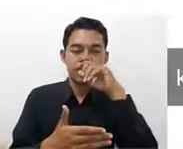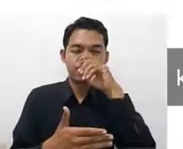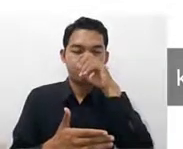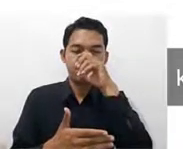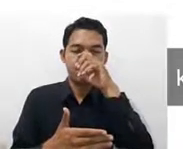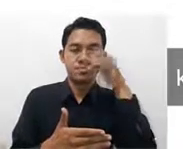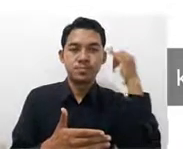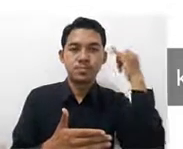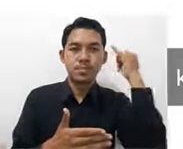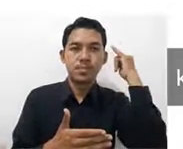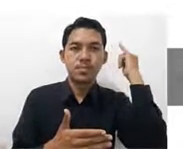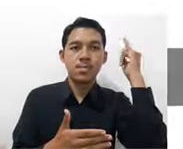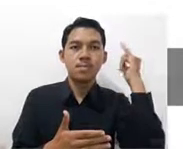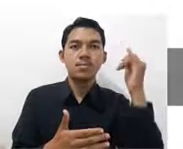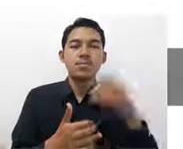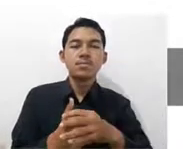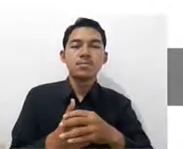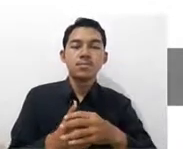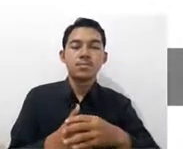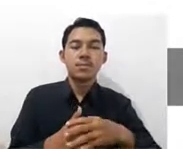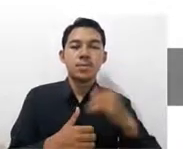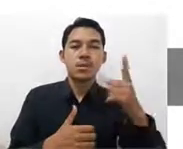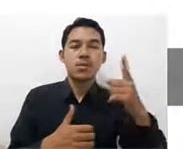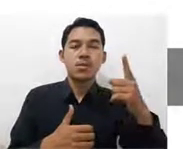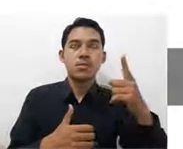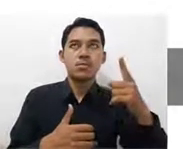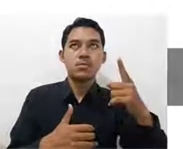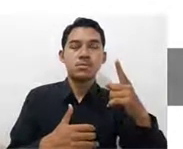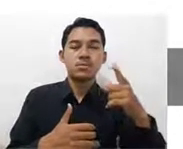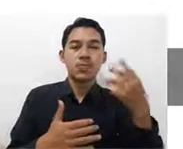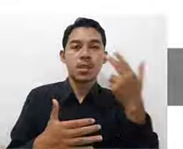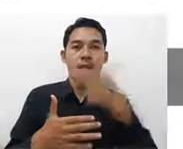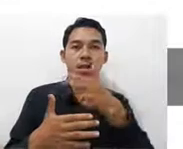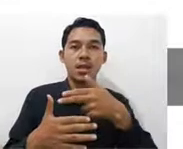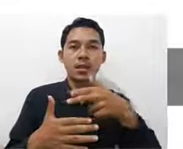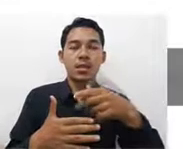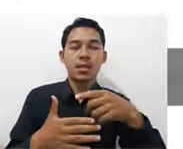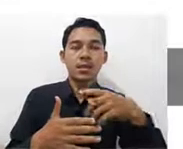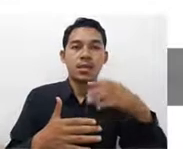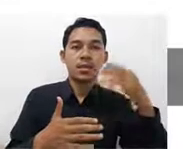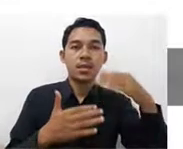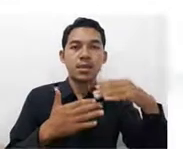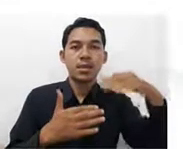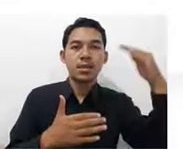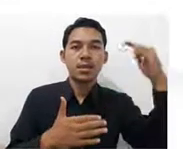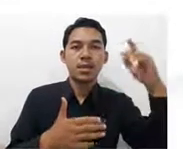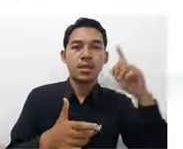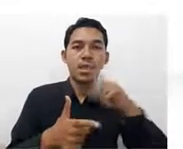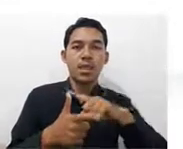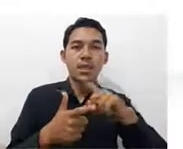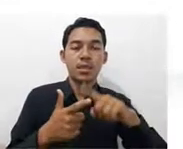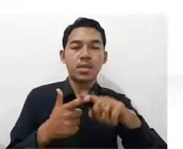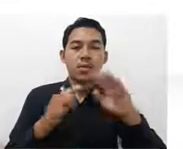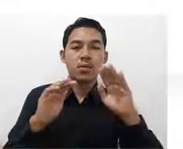logikanya itu dalam bentuk tegangan tinggi atau tegangan rendah, jadi hanya punya dua